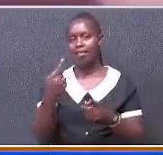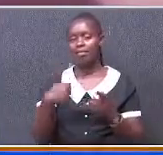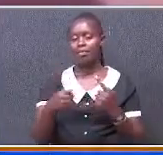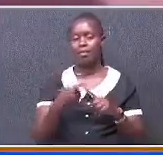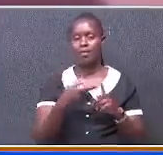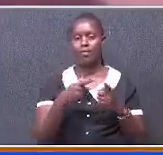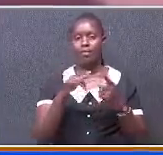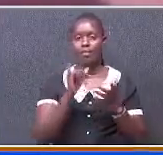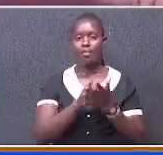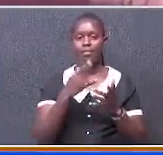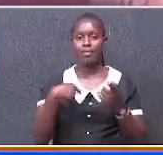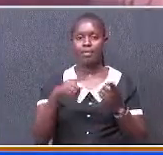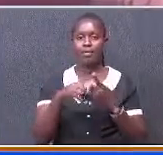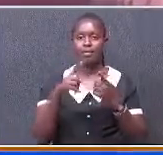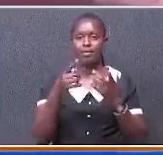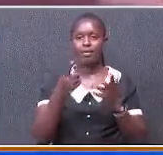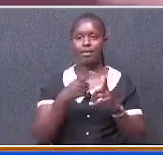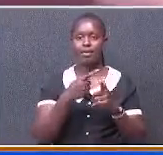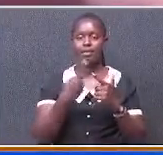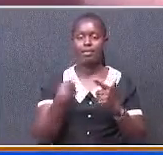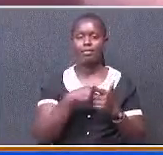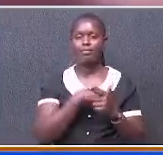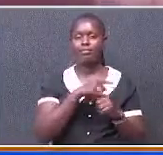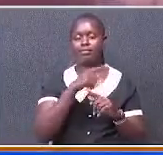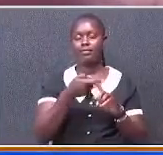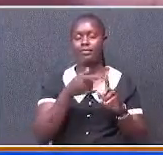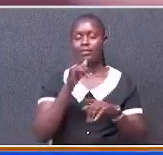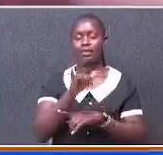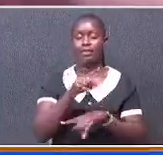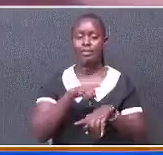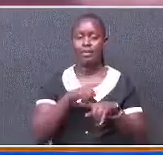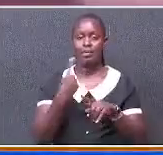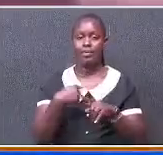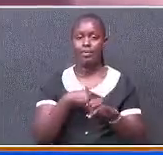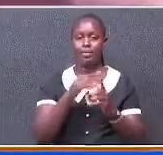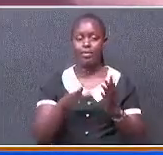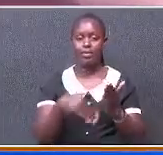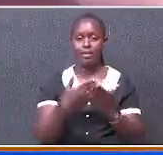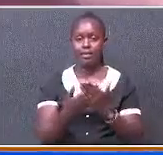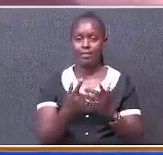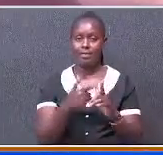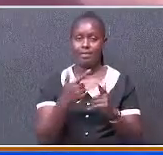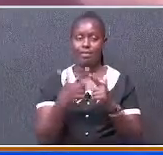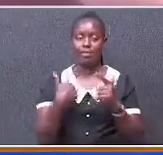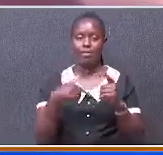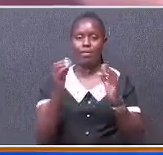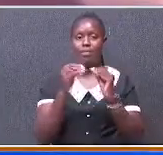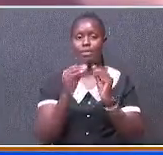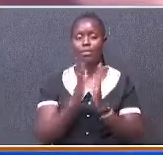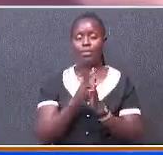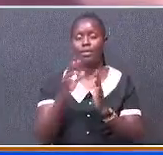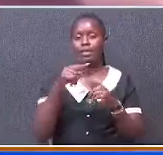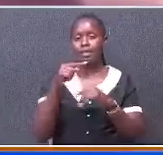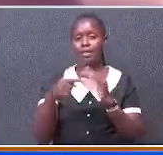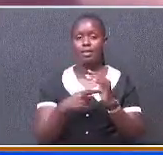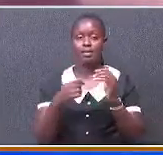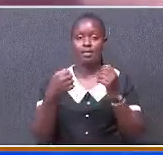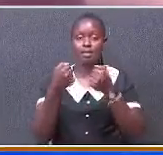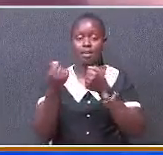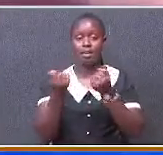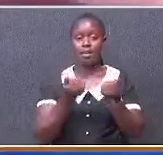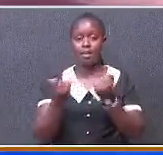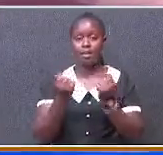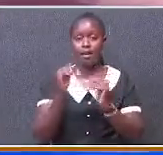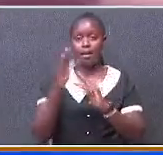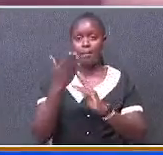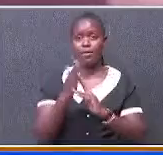hiyo junction sisi tulikuwa tumetoka kurubani. Sasa wakati tumefika hapo kwa junction sisi tukakuta hizo gari tayari hizo gari tukiwa hapo